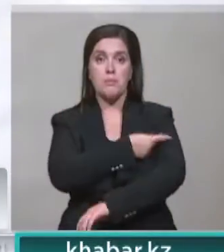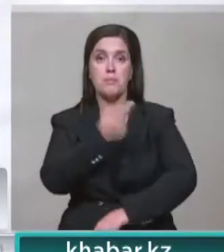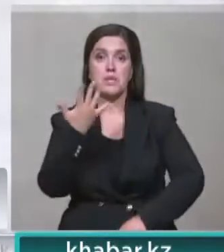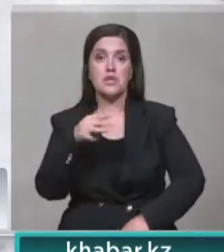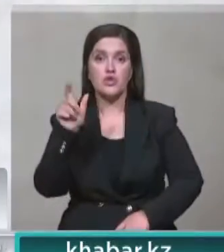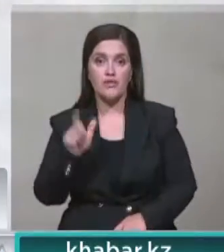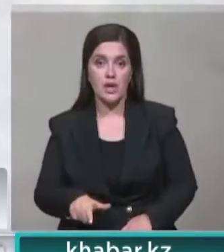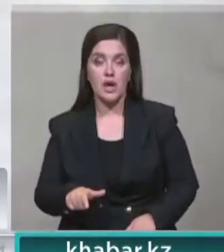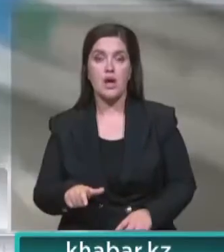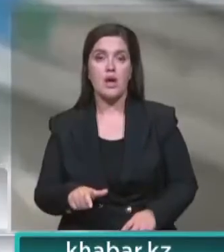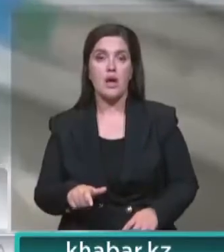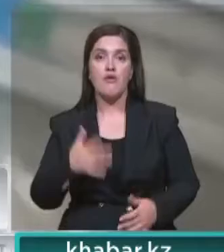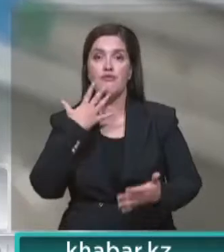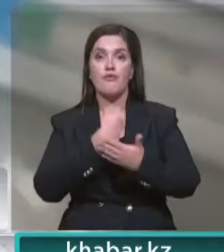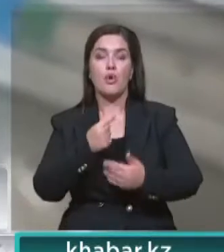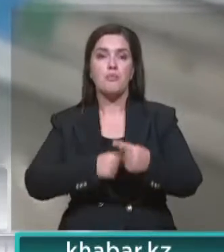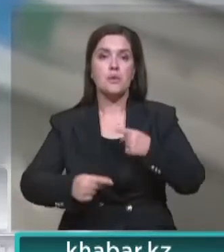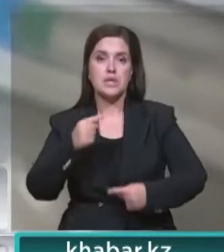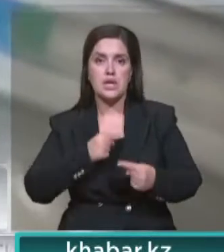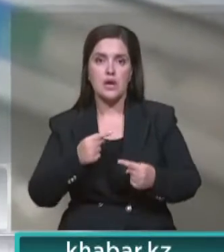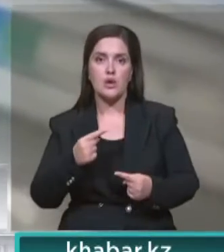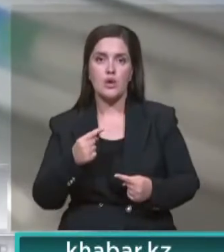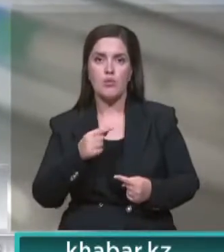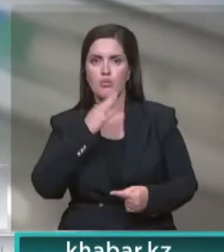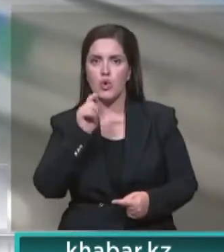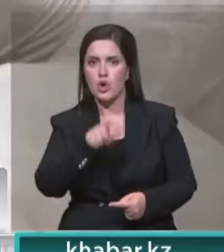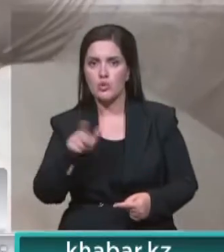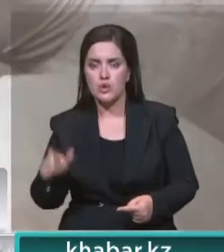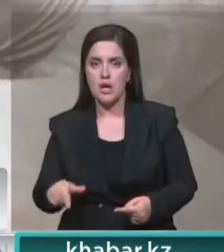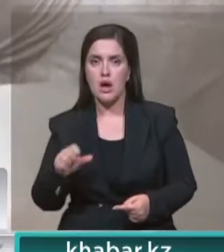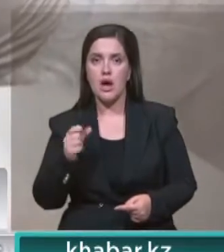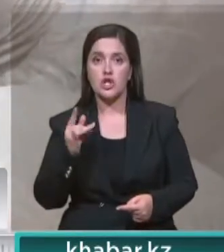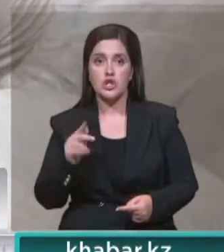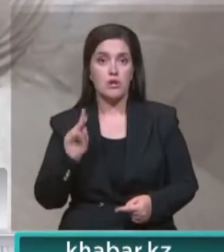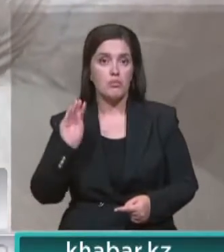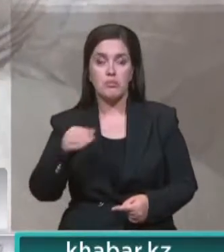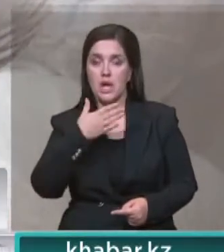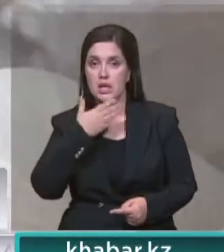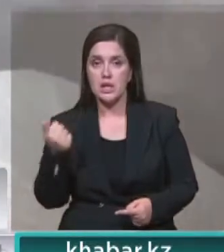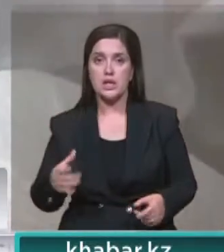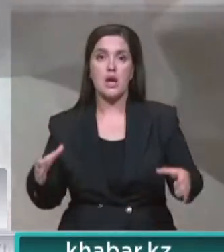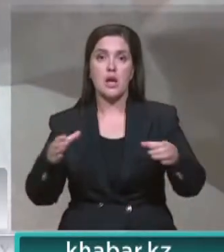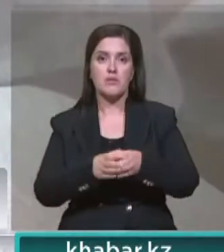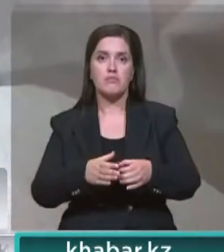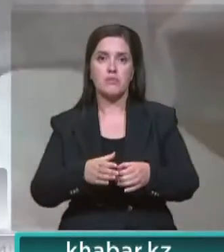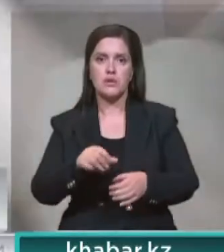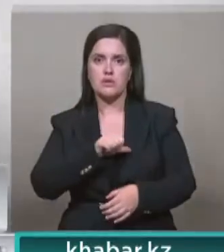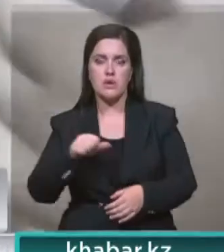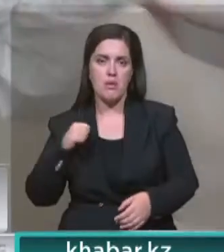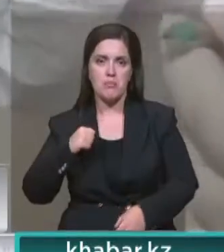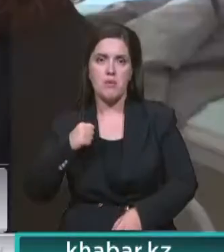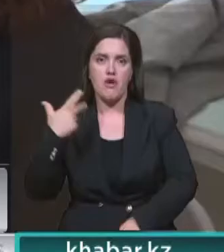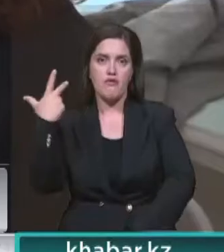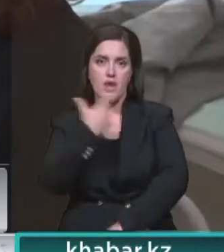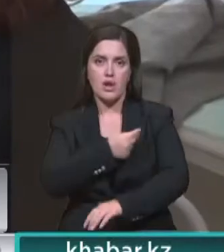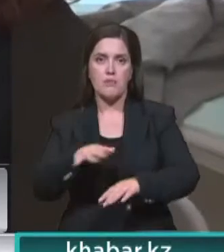почти 50 человек на рынке свой бизнес ведут больше сотни людей система от шахтам не установлено поэтому коллектив решил вакцинироваться